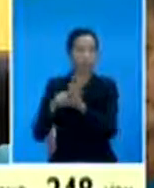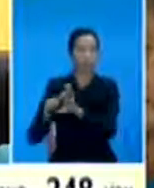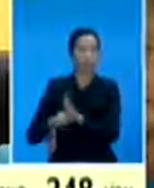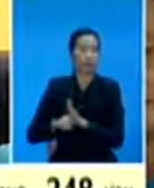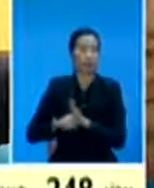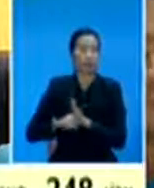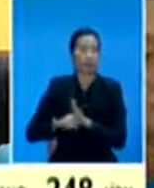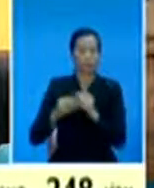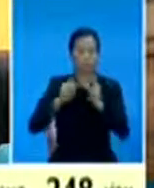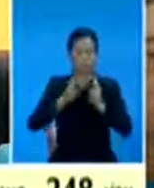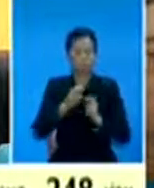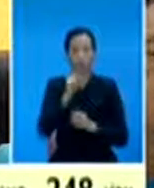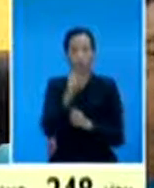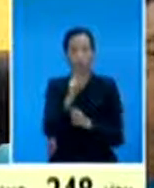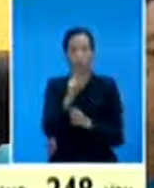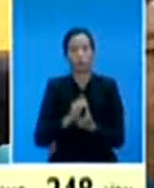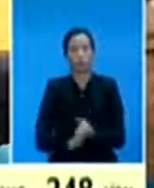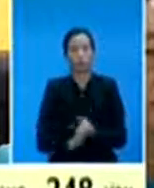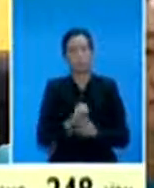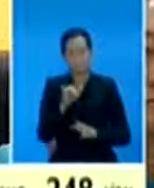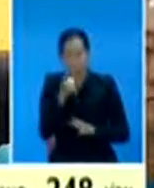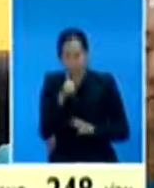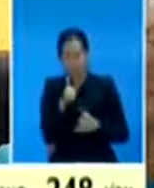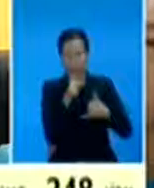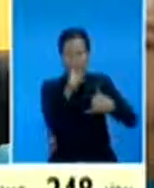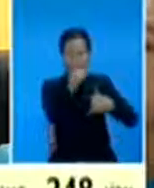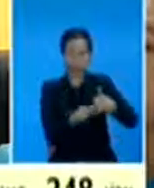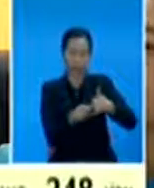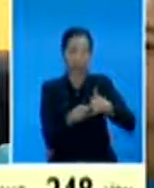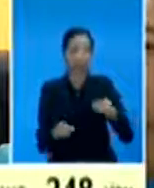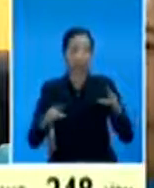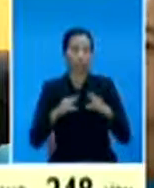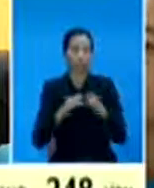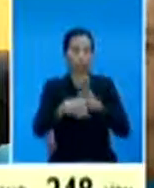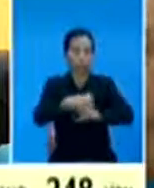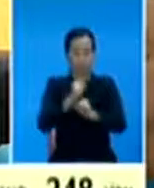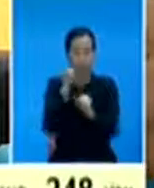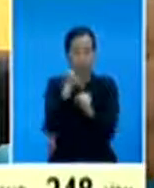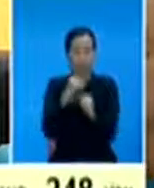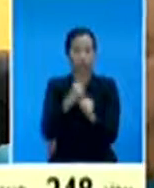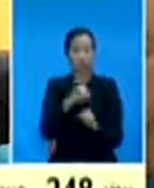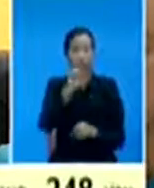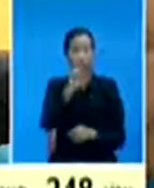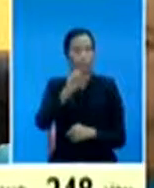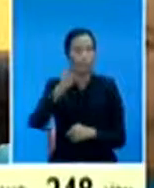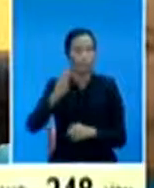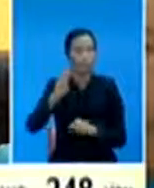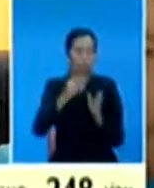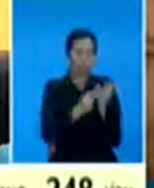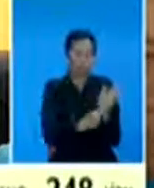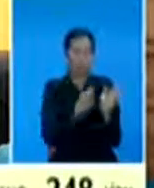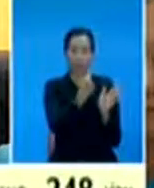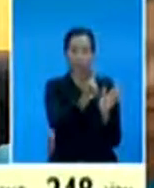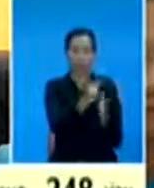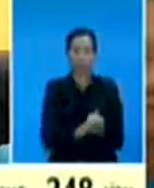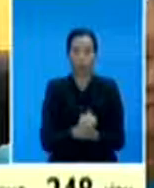การหาเสียงนั้นให้กกต.คำนวณจากการส่งผู้สมัครการให้อำนาจกกต.ส่งให้ศาลฎีกาสั่งให้จัด